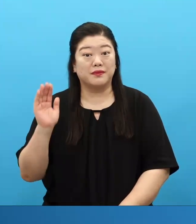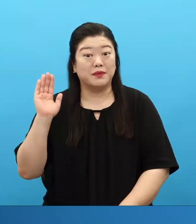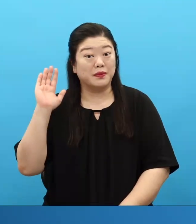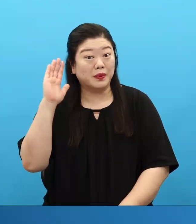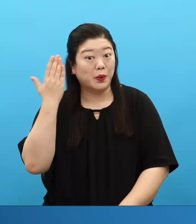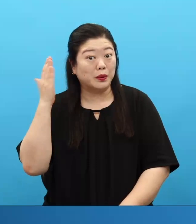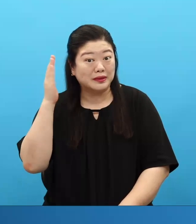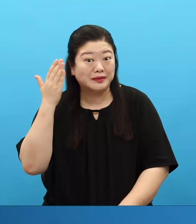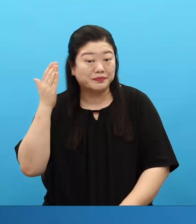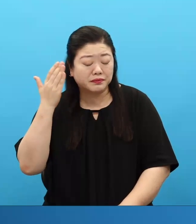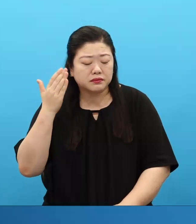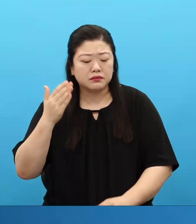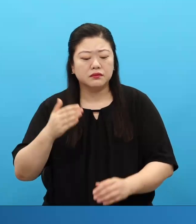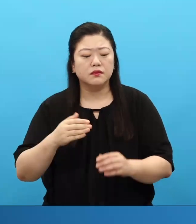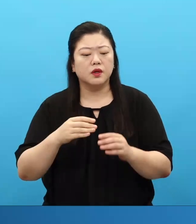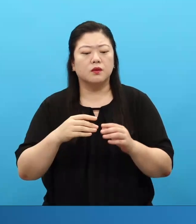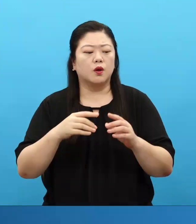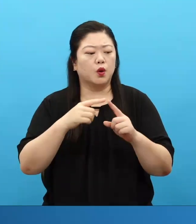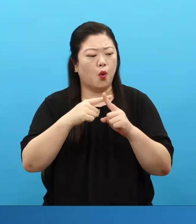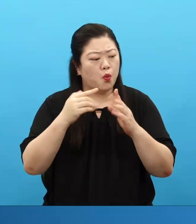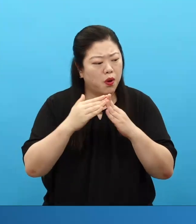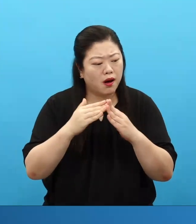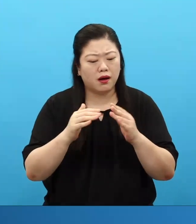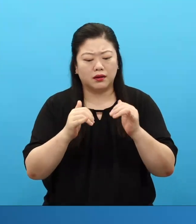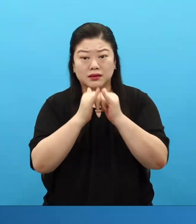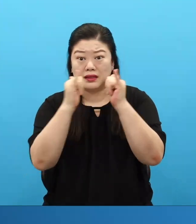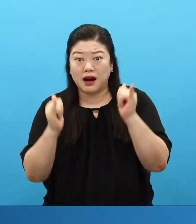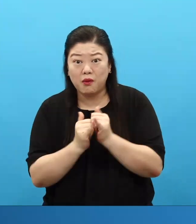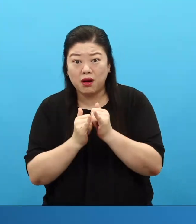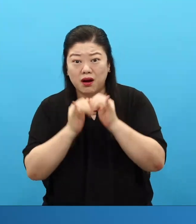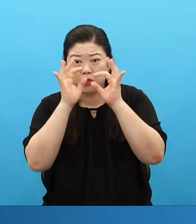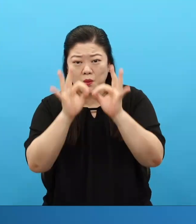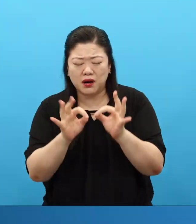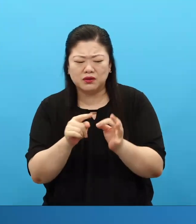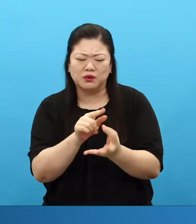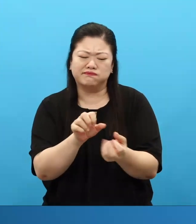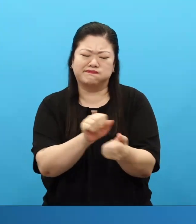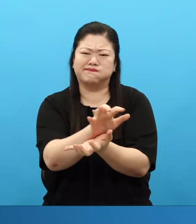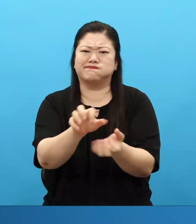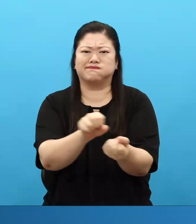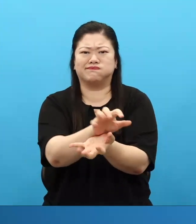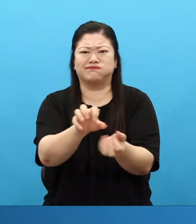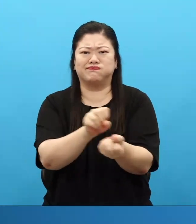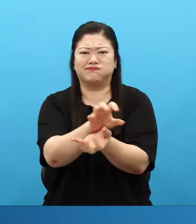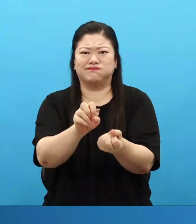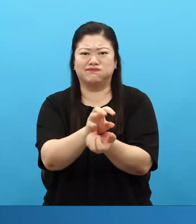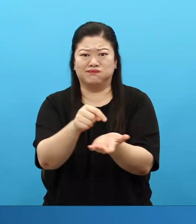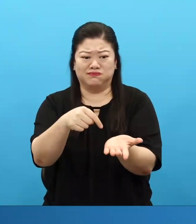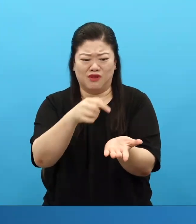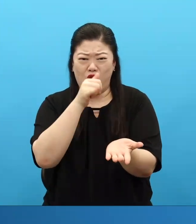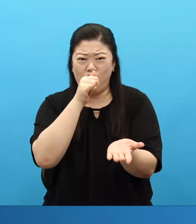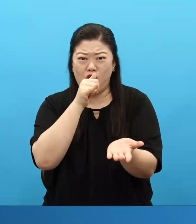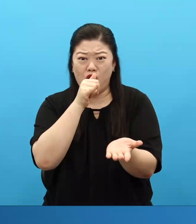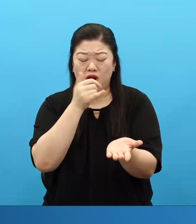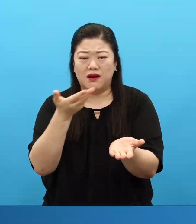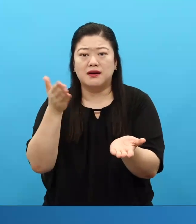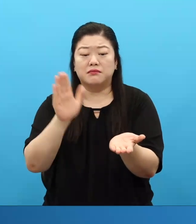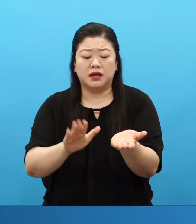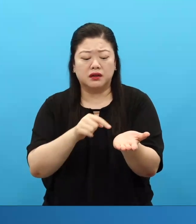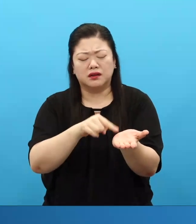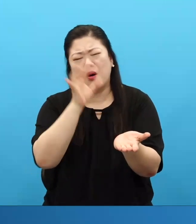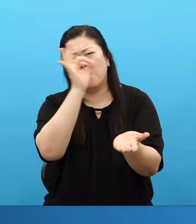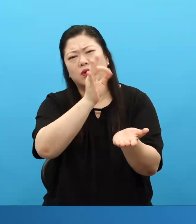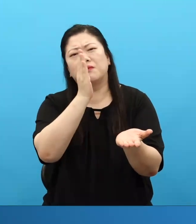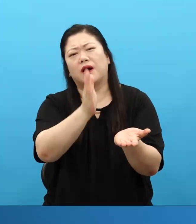we see a very unbiblical atmosphere. 살리는 겁니다. But we need to save others. 단 한 명도 빠져야지.